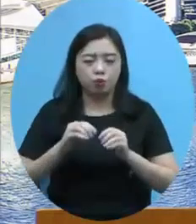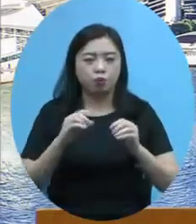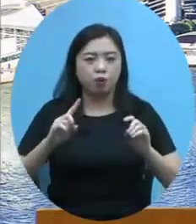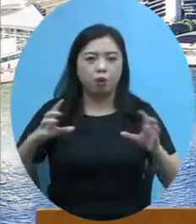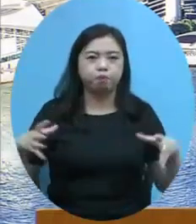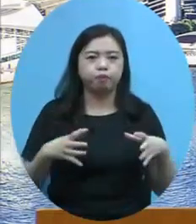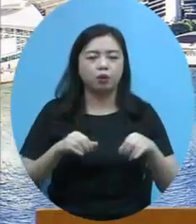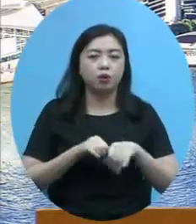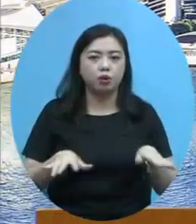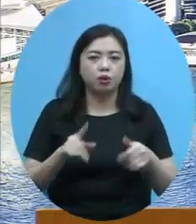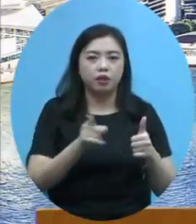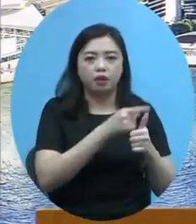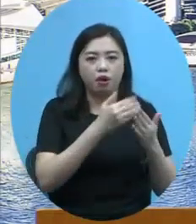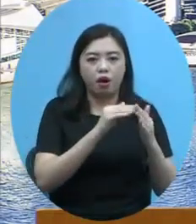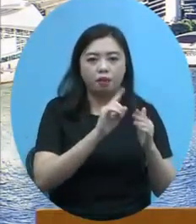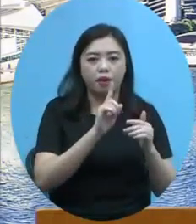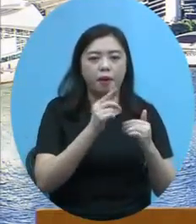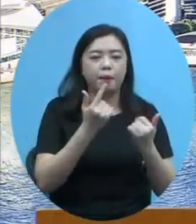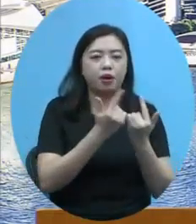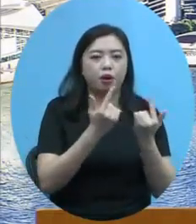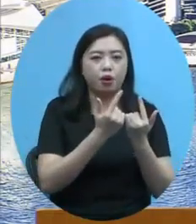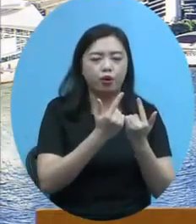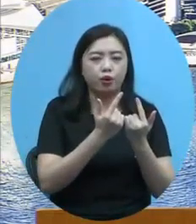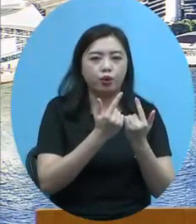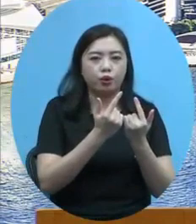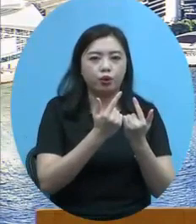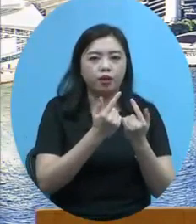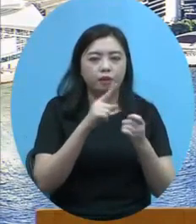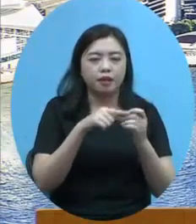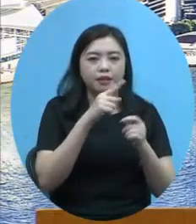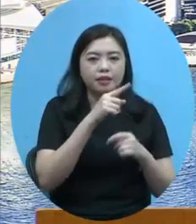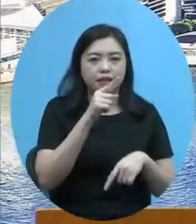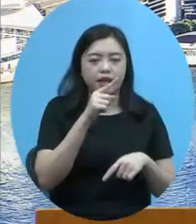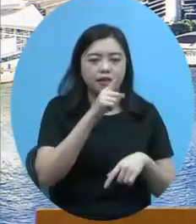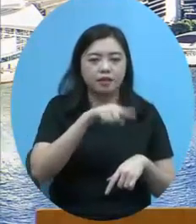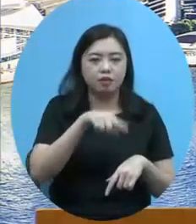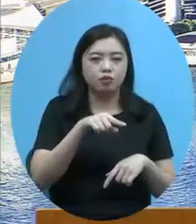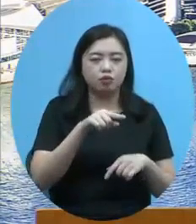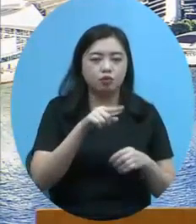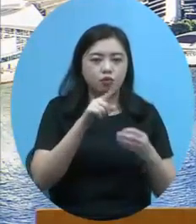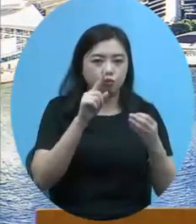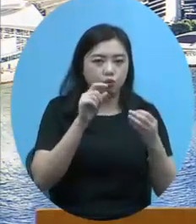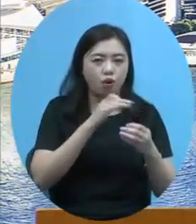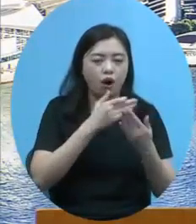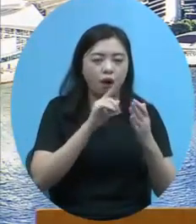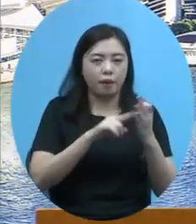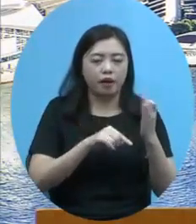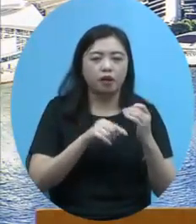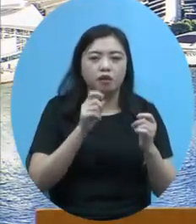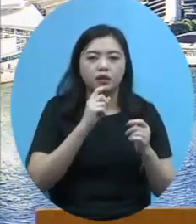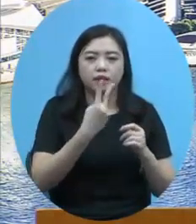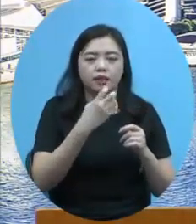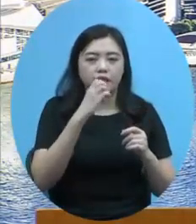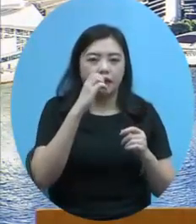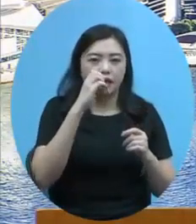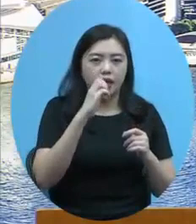嘅。咁第1間學校係喺北區嘅曾梅千禧學校，咁喺二醫班咧有4個個案。咁我哋都建